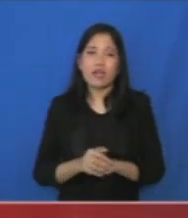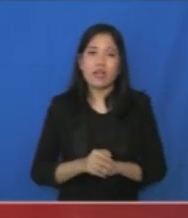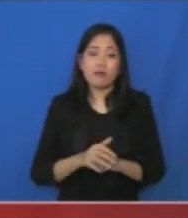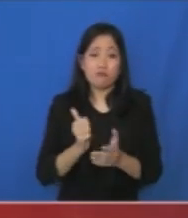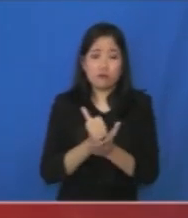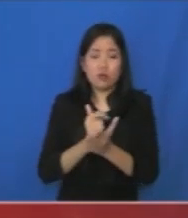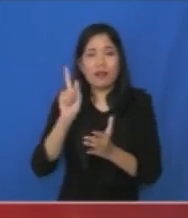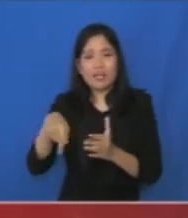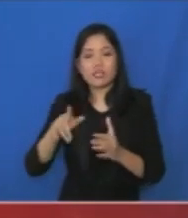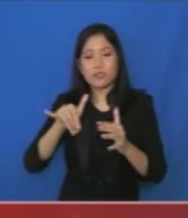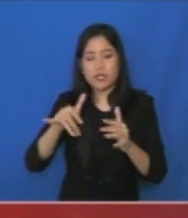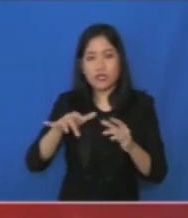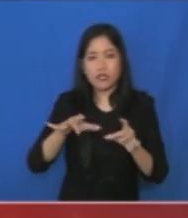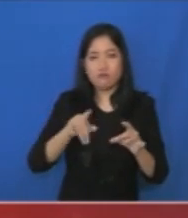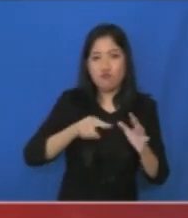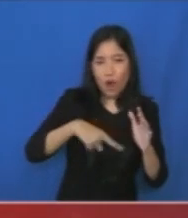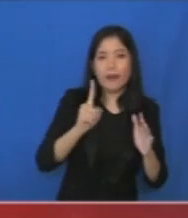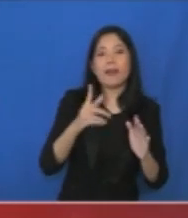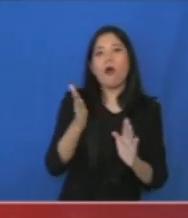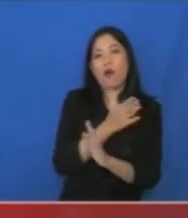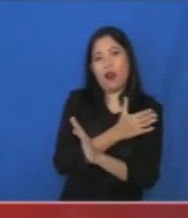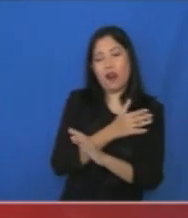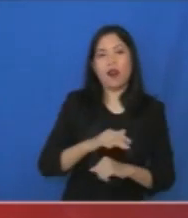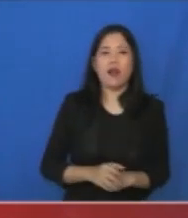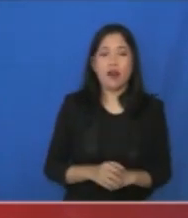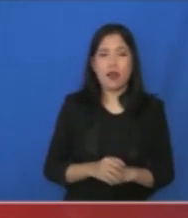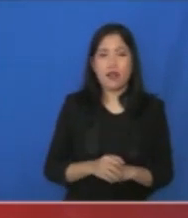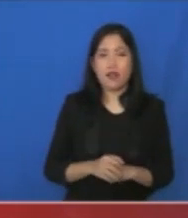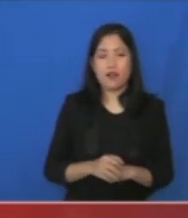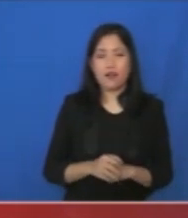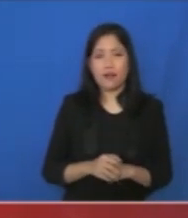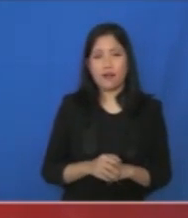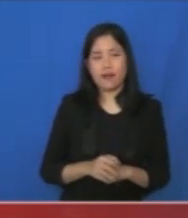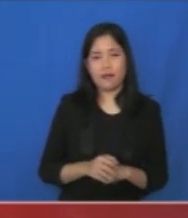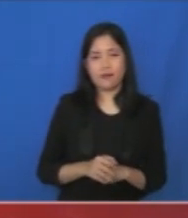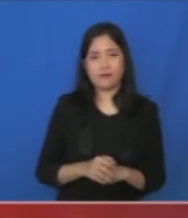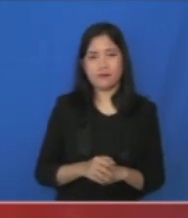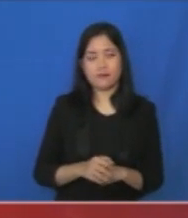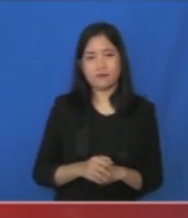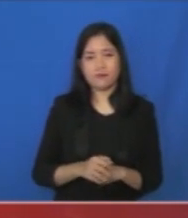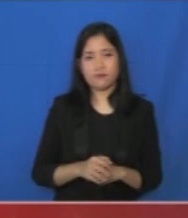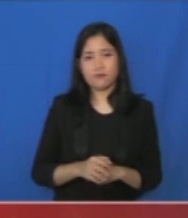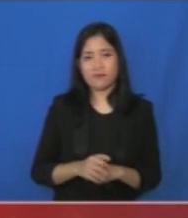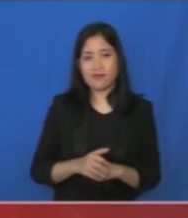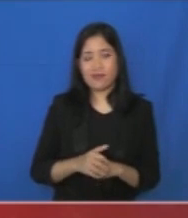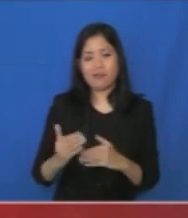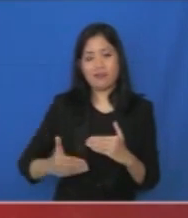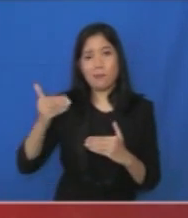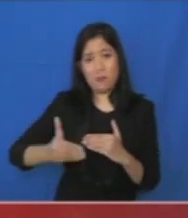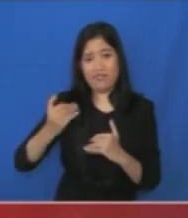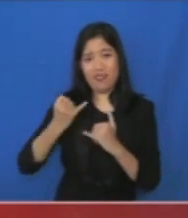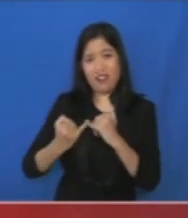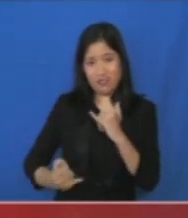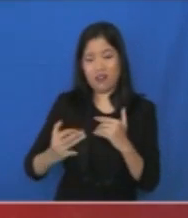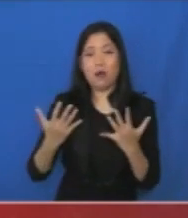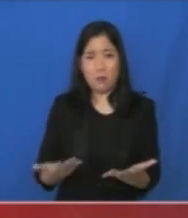terstruktur dimulai dari awal selanjutnya tahapan yang terakhir